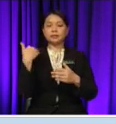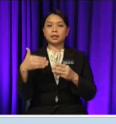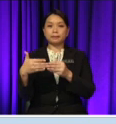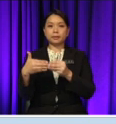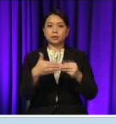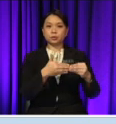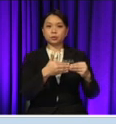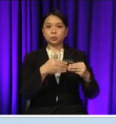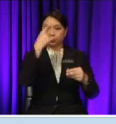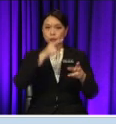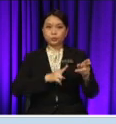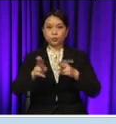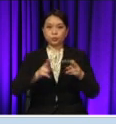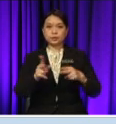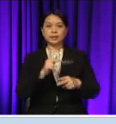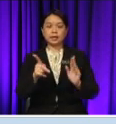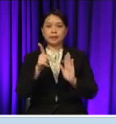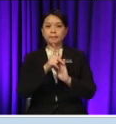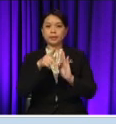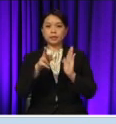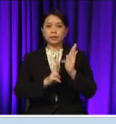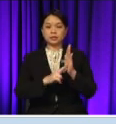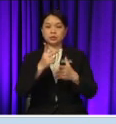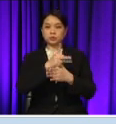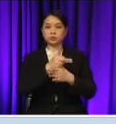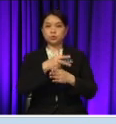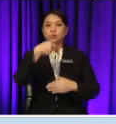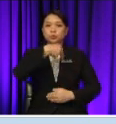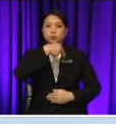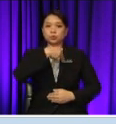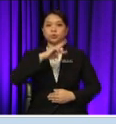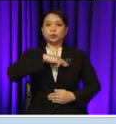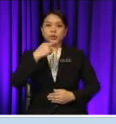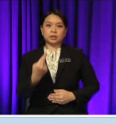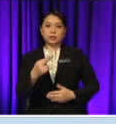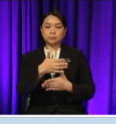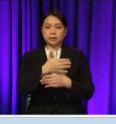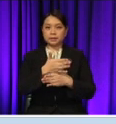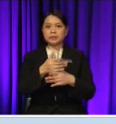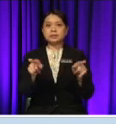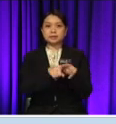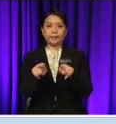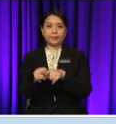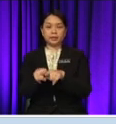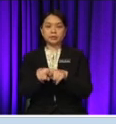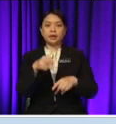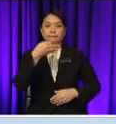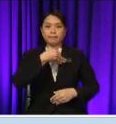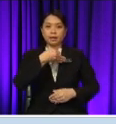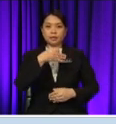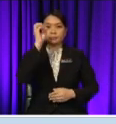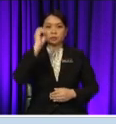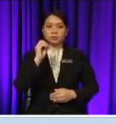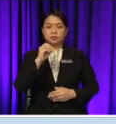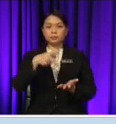perkongsian yang mana Kalau kita lihat di situ untung atau rugi dibagi sambarate antar pekongsi faedah 800 setahun